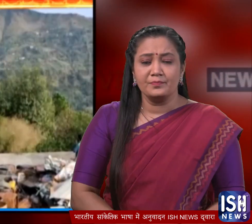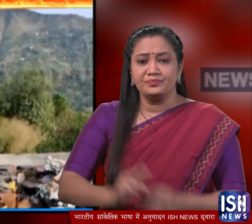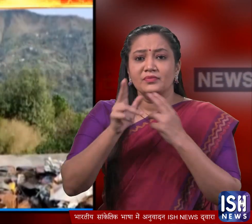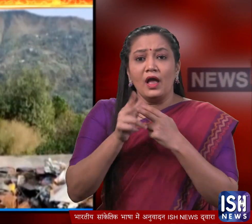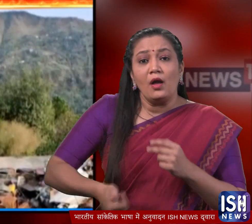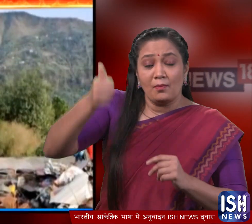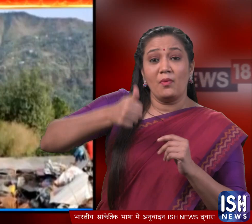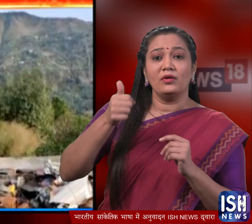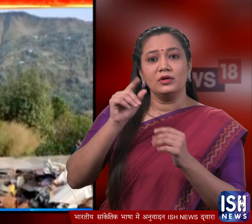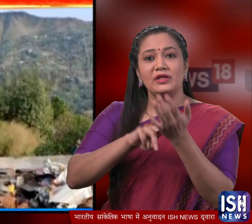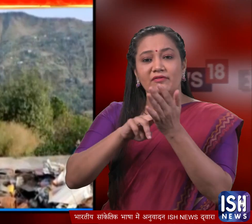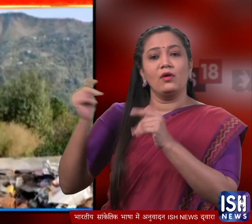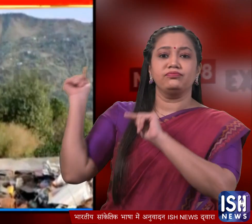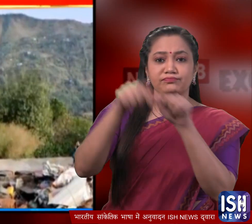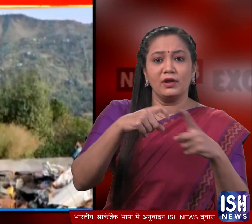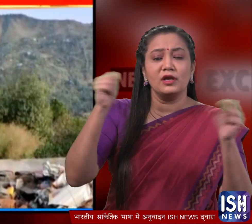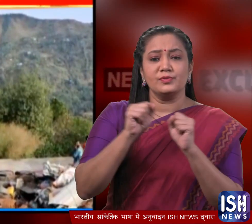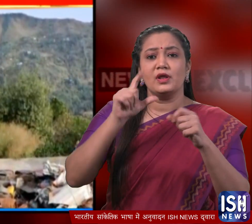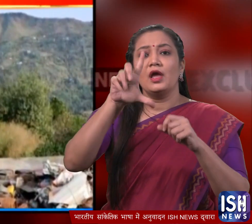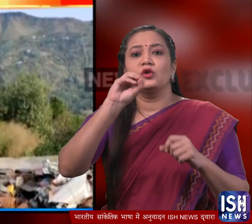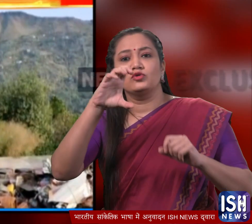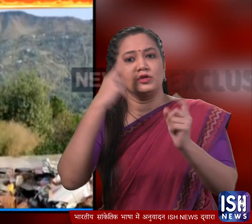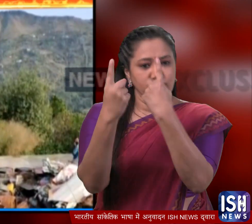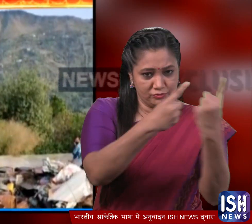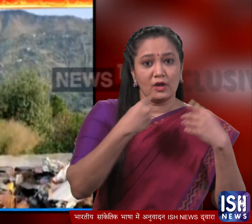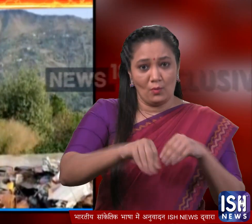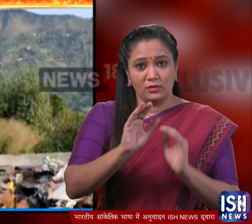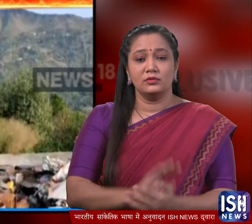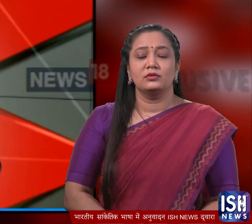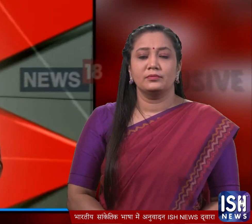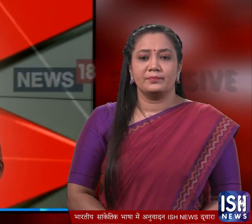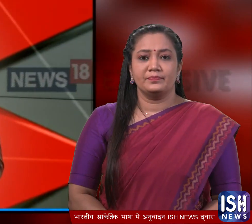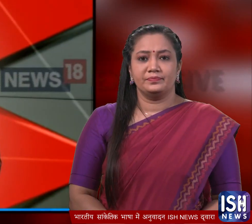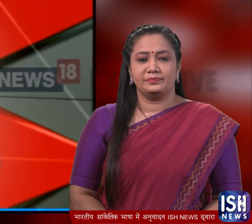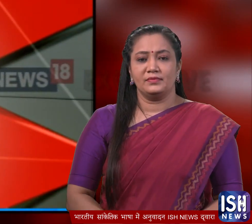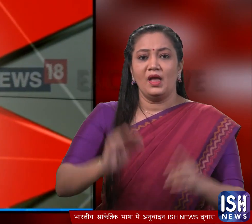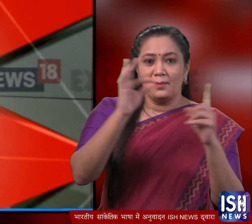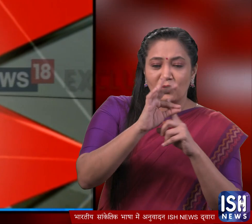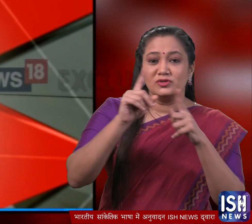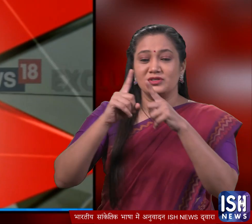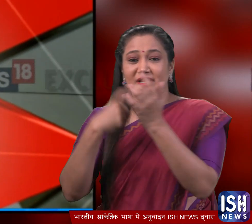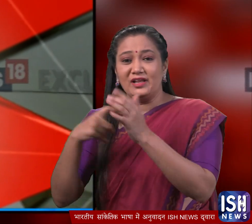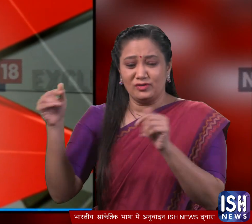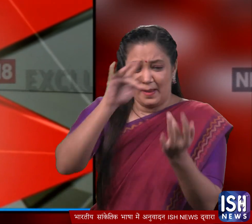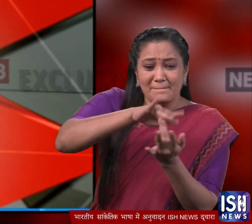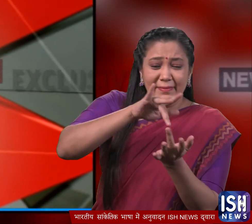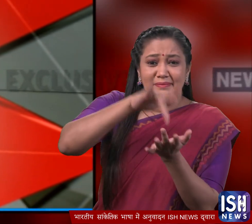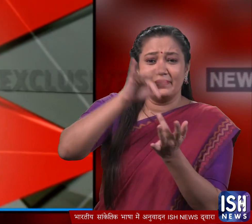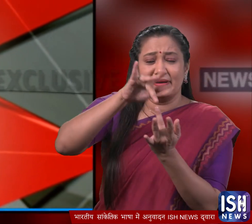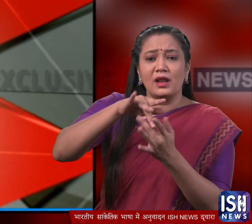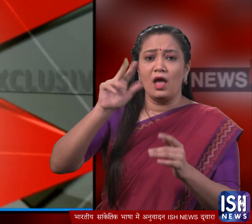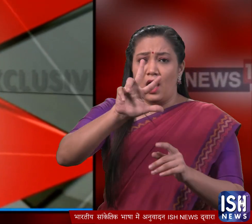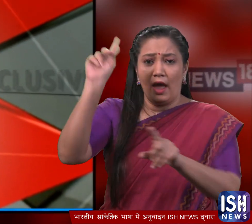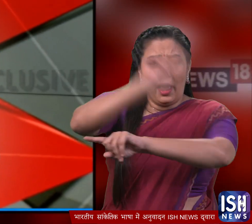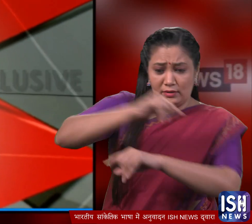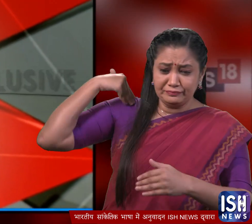बीच सेना प्रमुख नरवणे भी कश्मीर पहुंच गए, जहां वो LOC का भी दौरा करेंगे। सौभाग्य की बात है कि पुंछ और राजौरी के बीच के इलाके में बीते